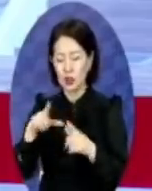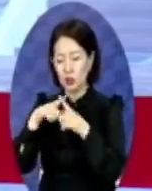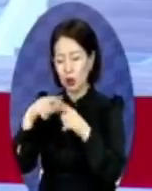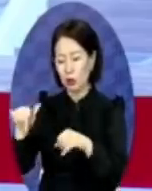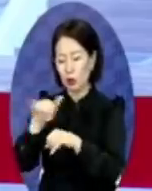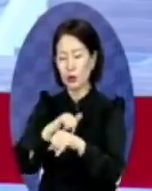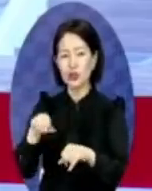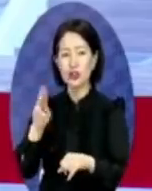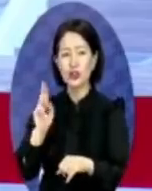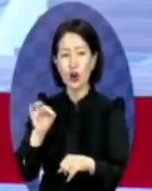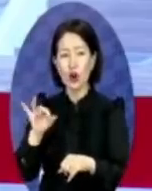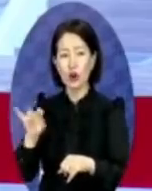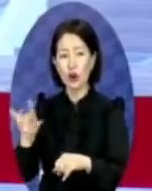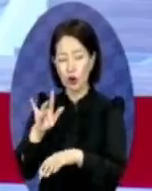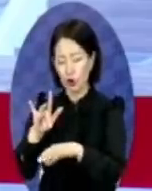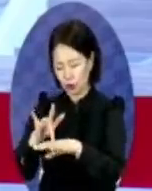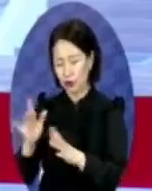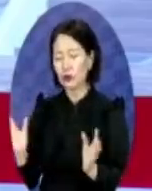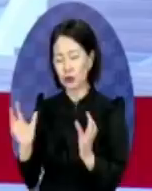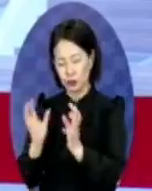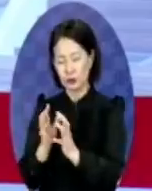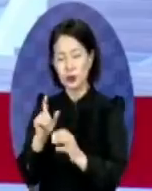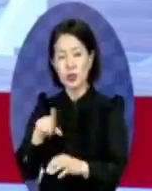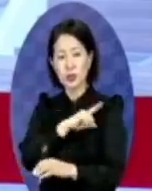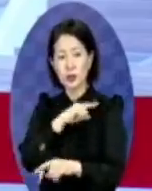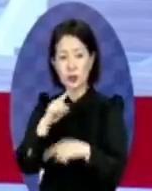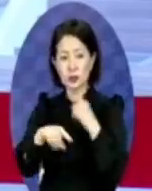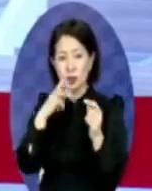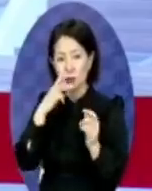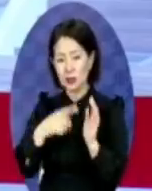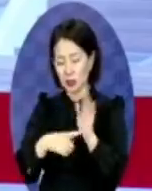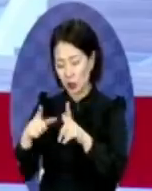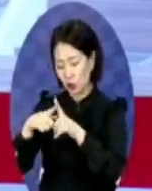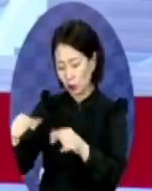улсын Токио хотын Ирегоку ордонд боллоо. Тэмцээний